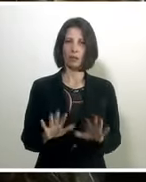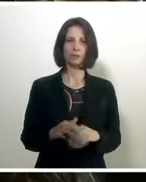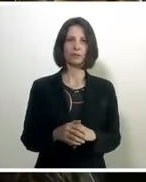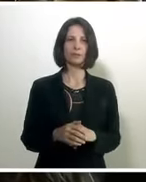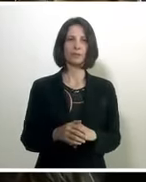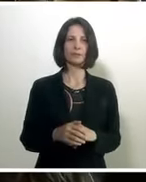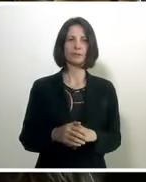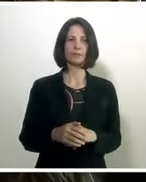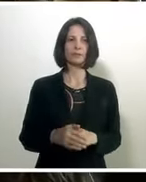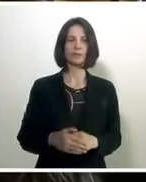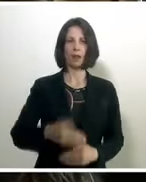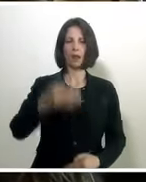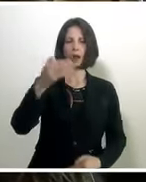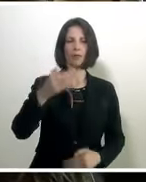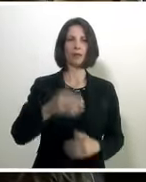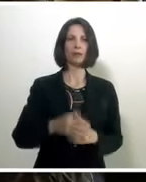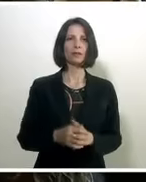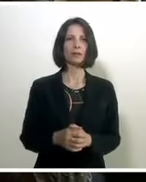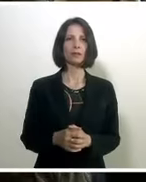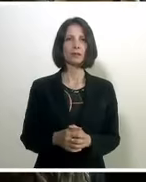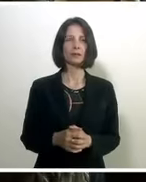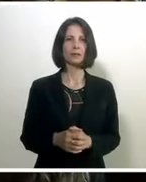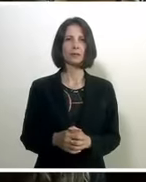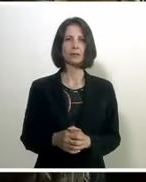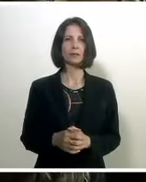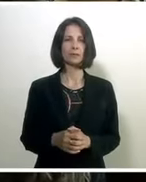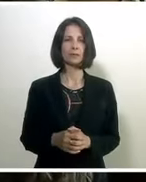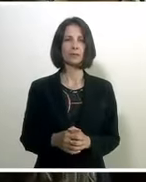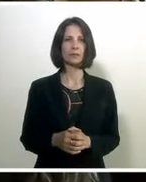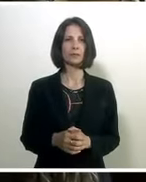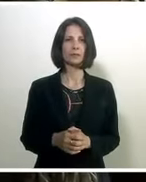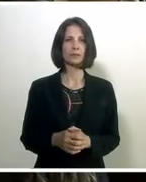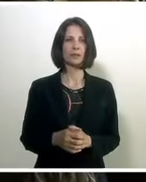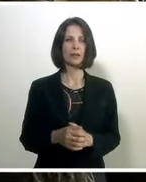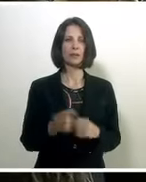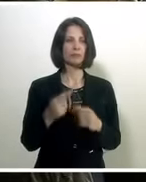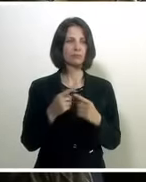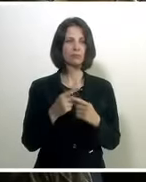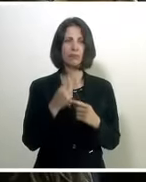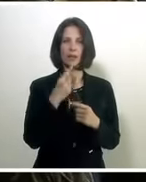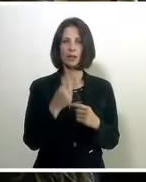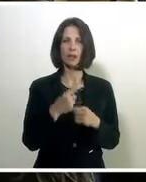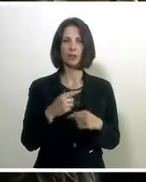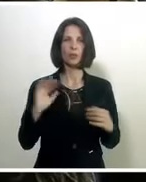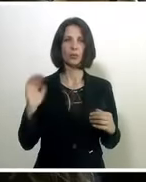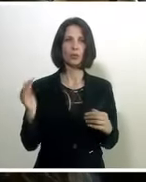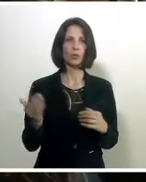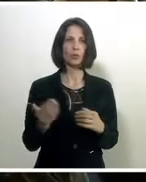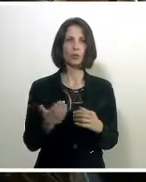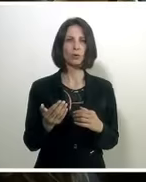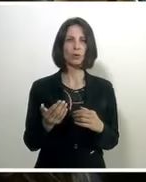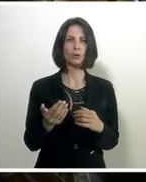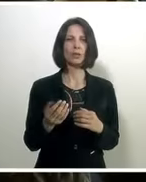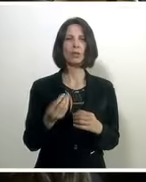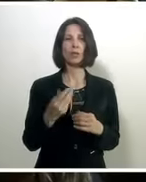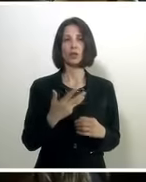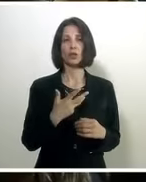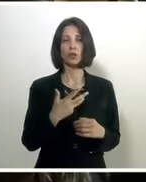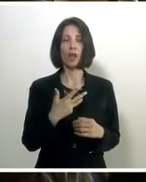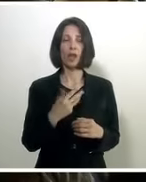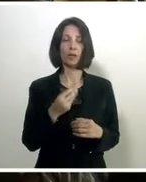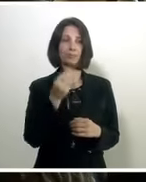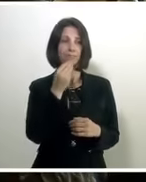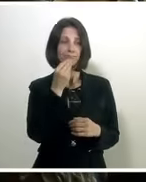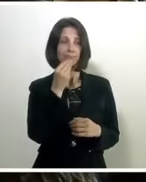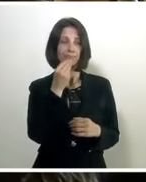Inna al termine al termine a tutti un piccolo rinfresco che è stato